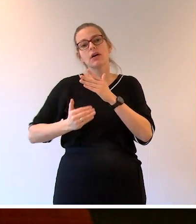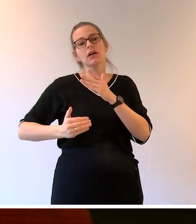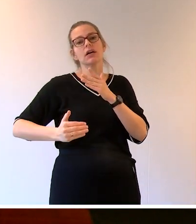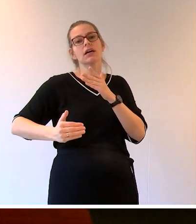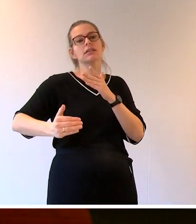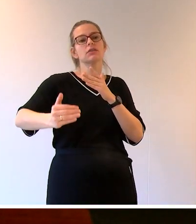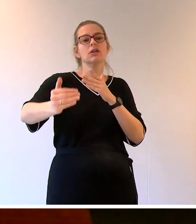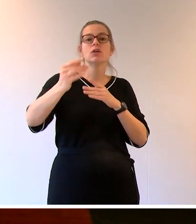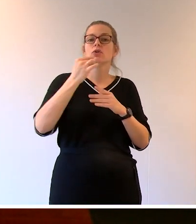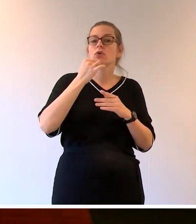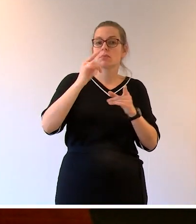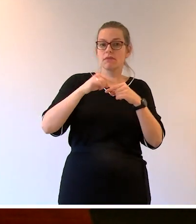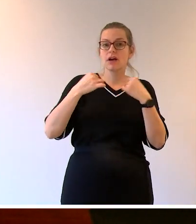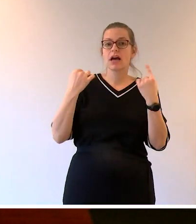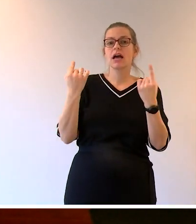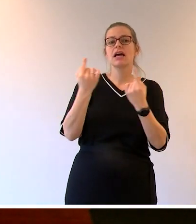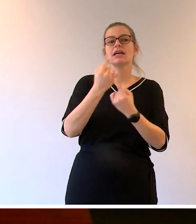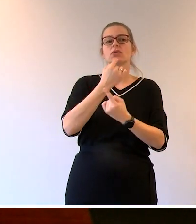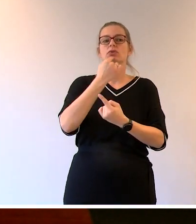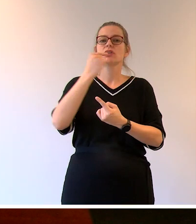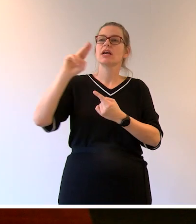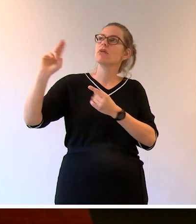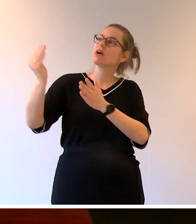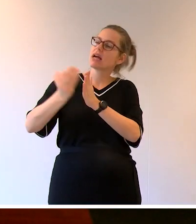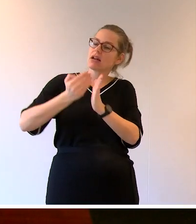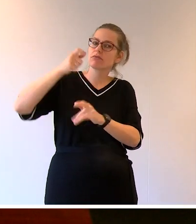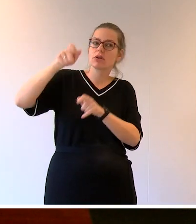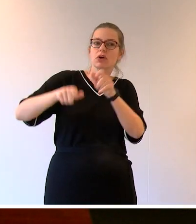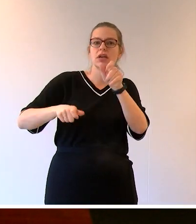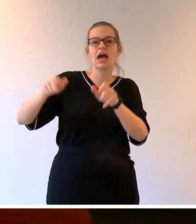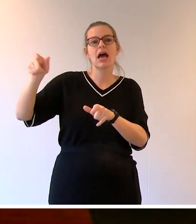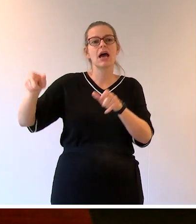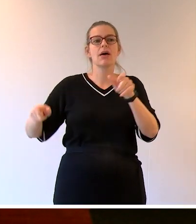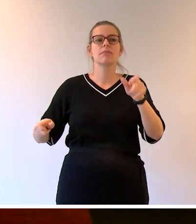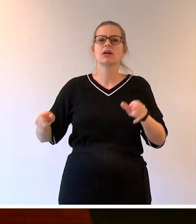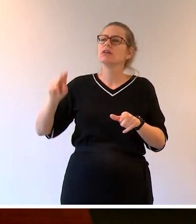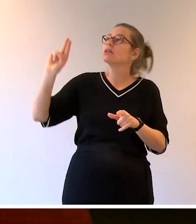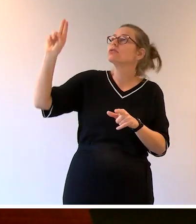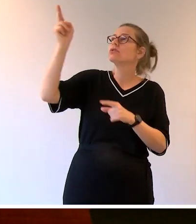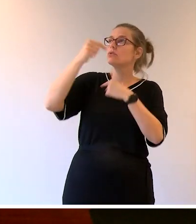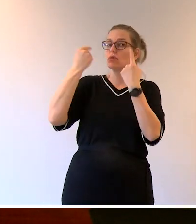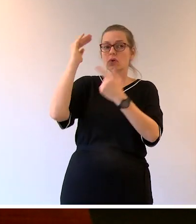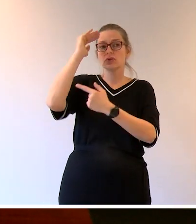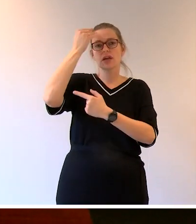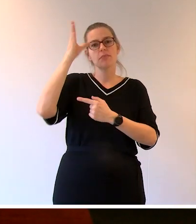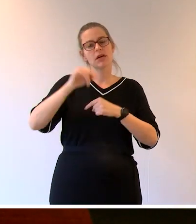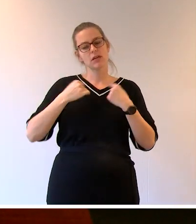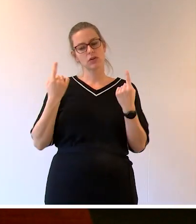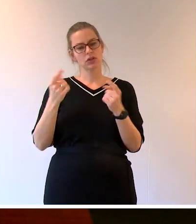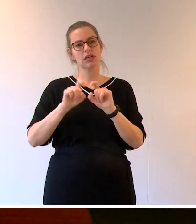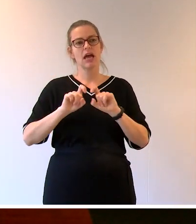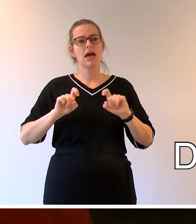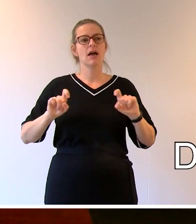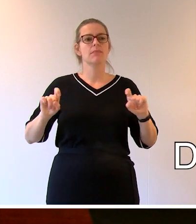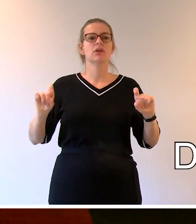eeuwigheid, noemen wij onszelf uw erfgenaam. U ons kent bij